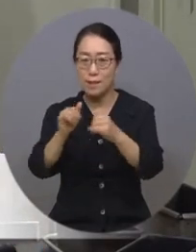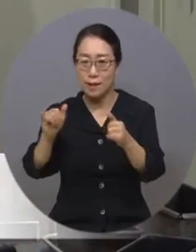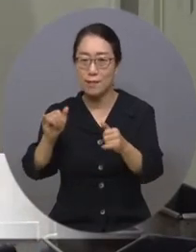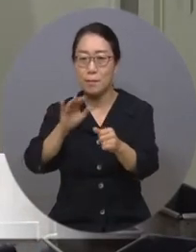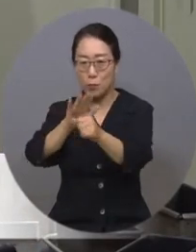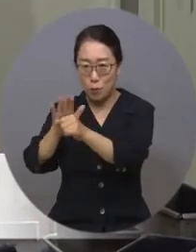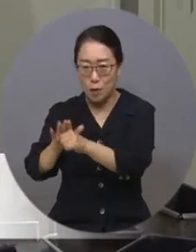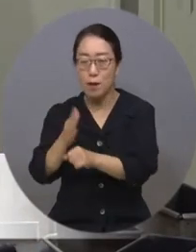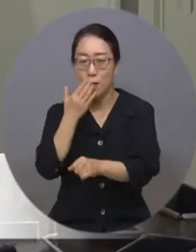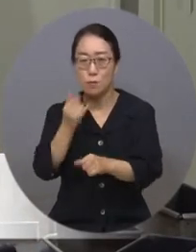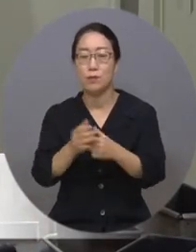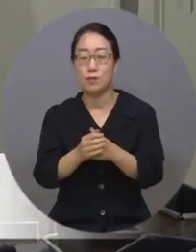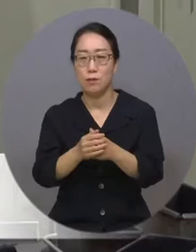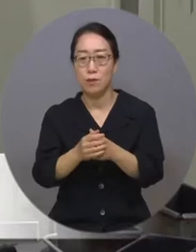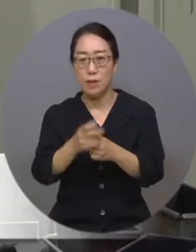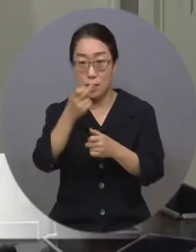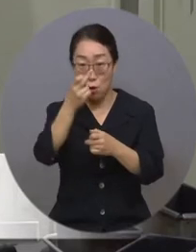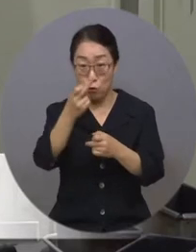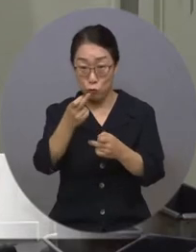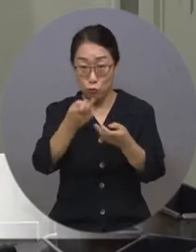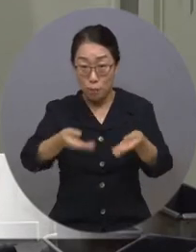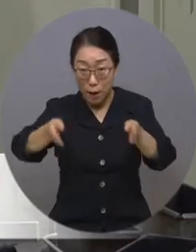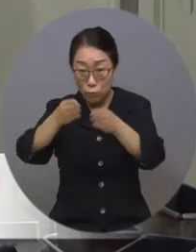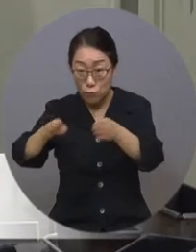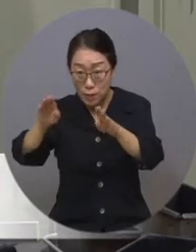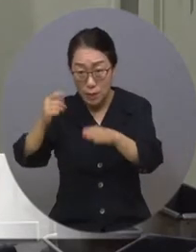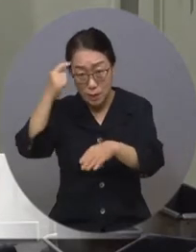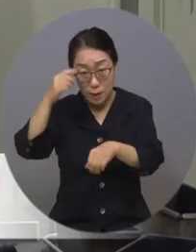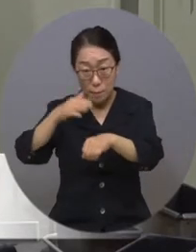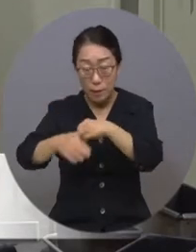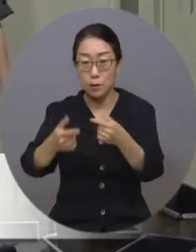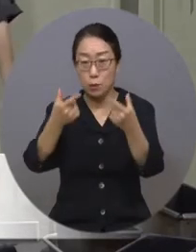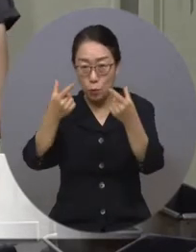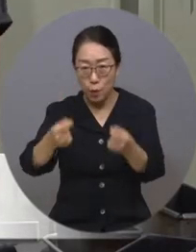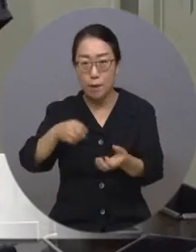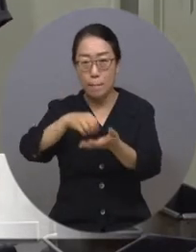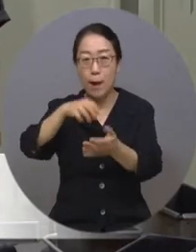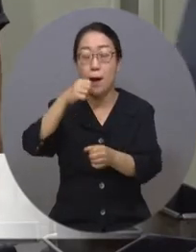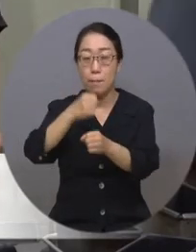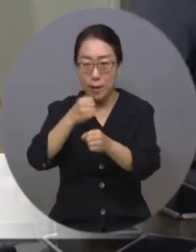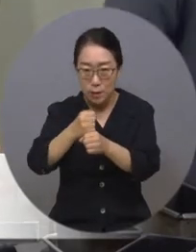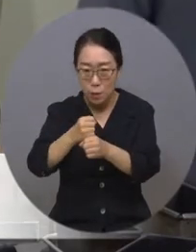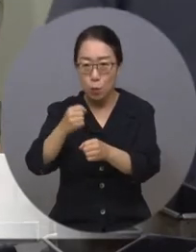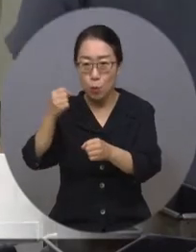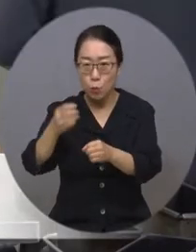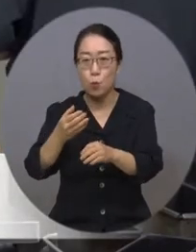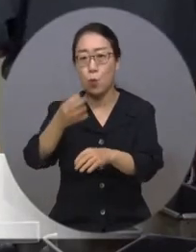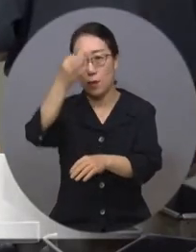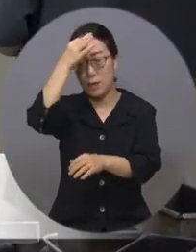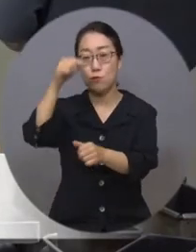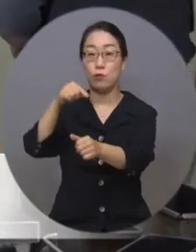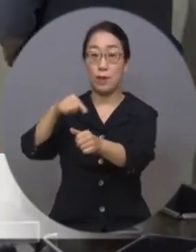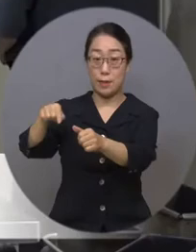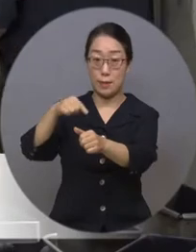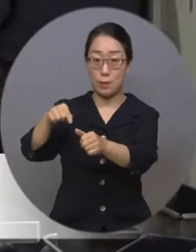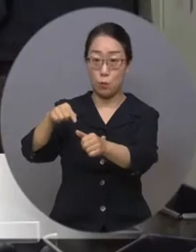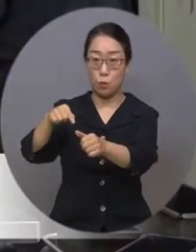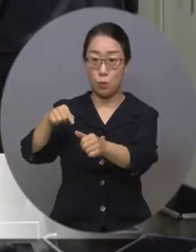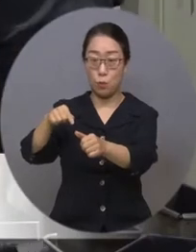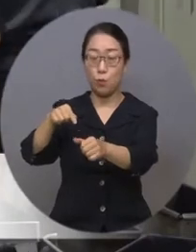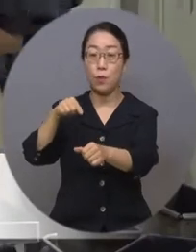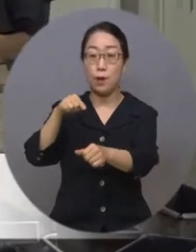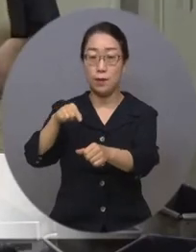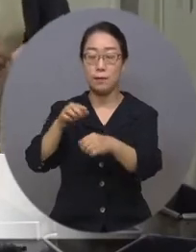as 12 baskets doing here. Yeah, they make bread. They teach people how to make